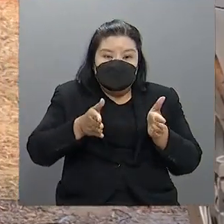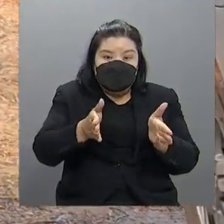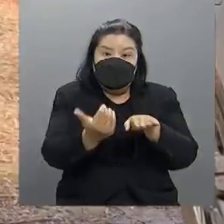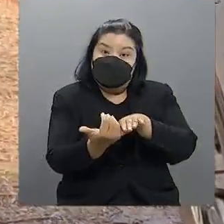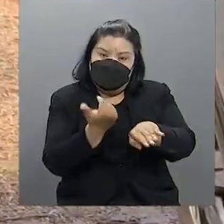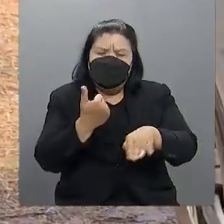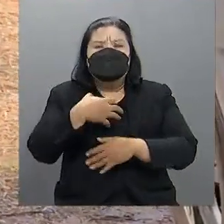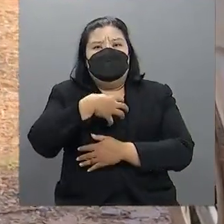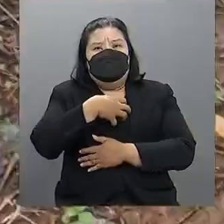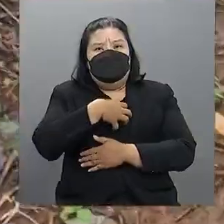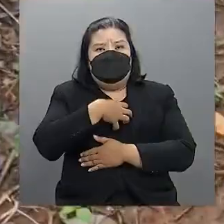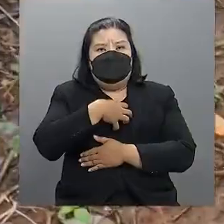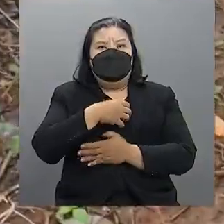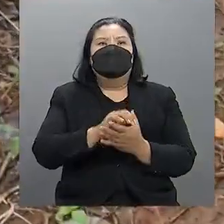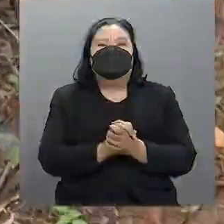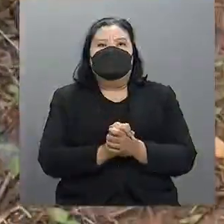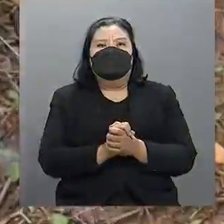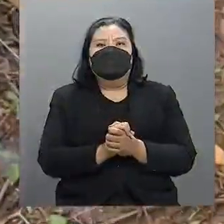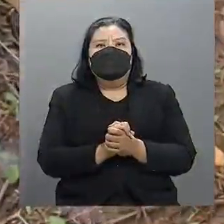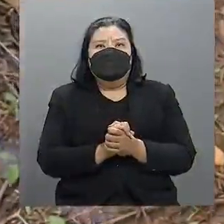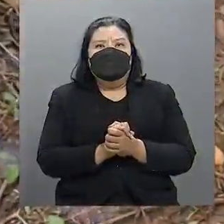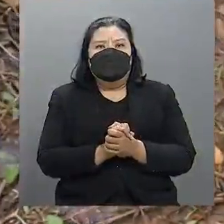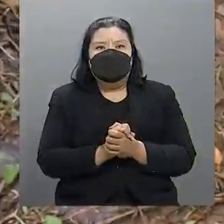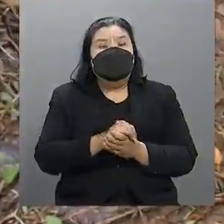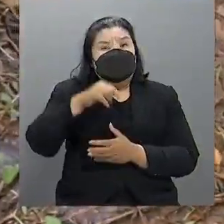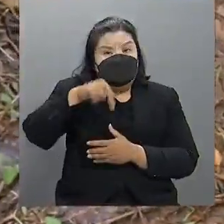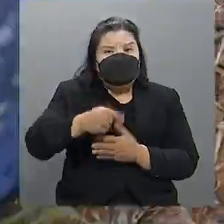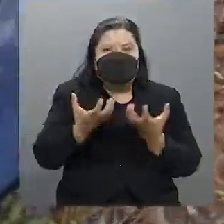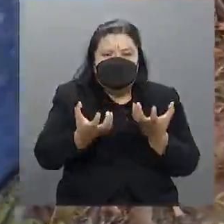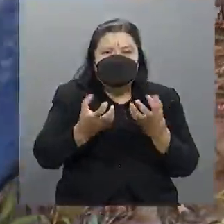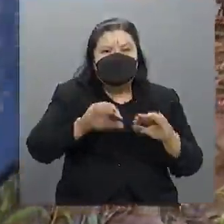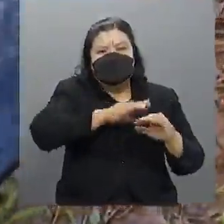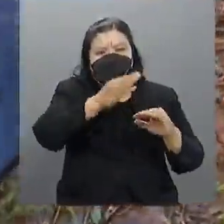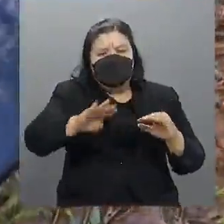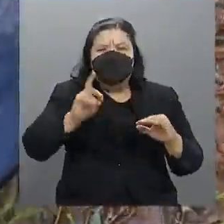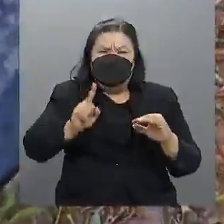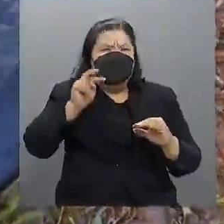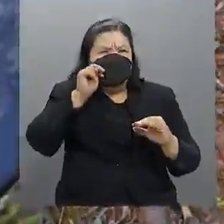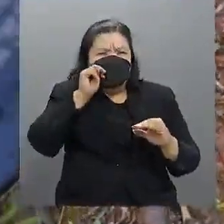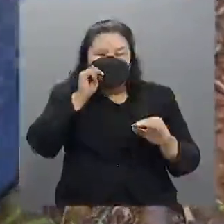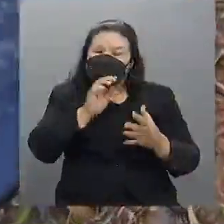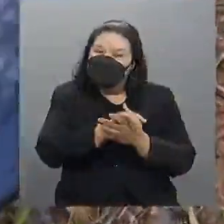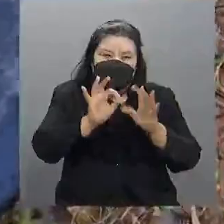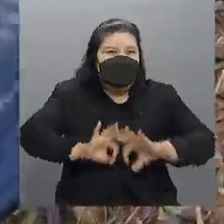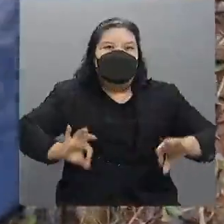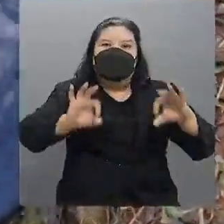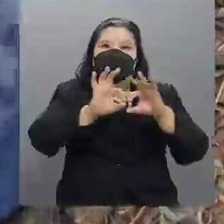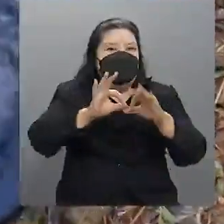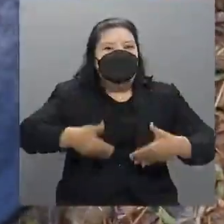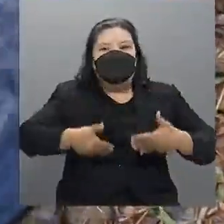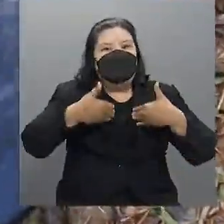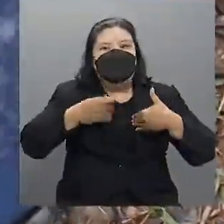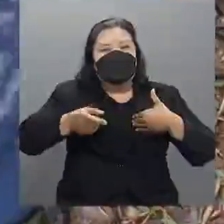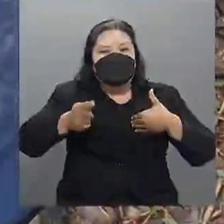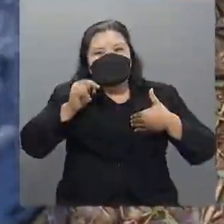ากก็มันเป็นพื้นที่ดอยต้องการน้ำเนาะน้ำอุปโภคบริโภคแล้วกับ